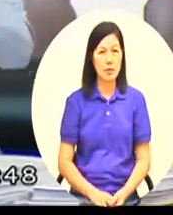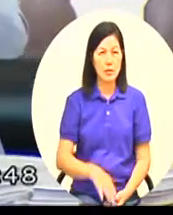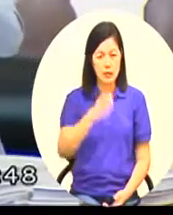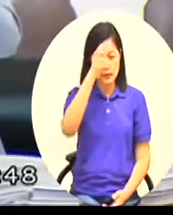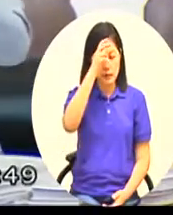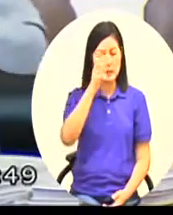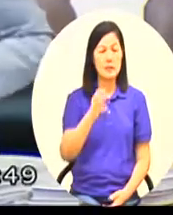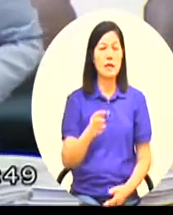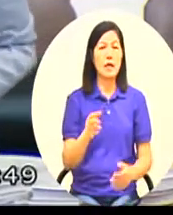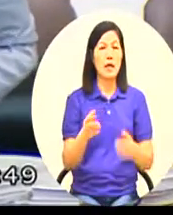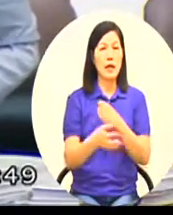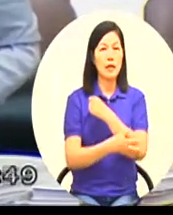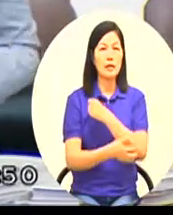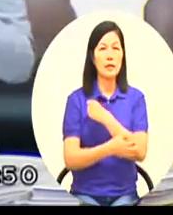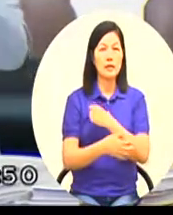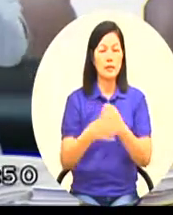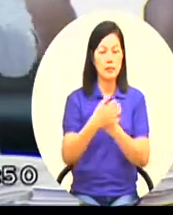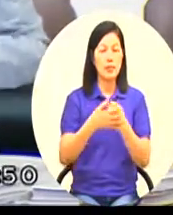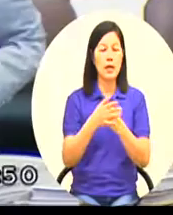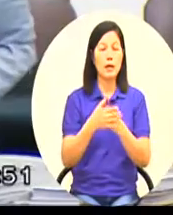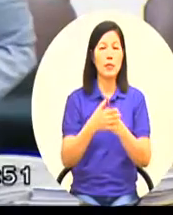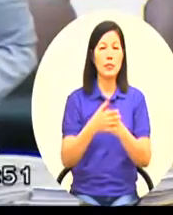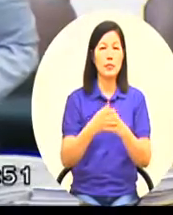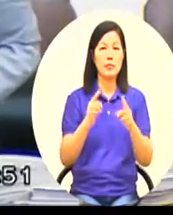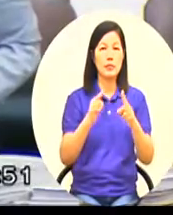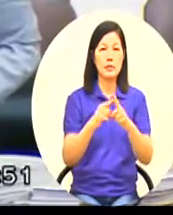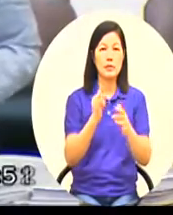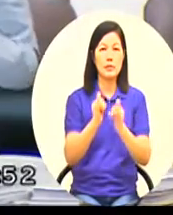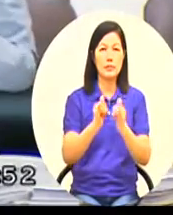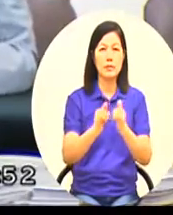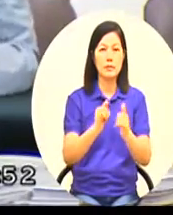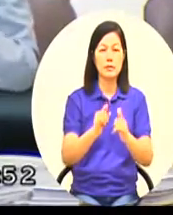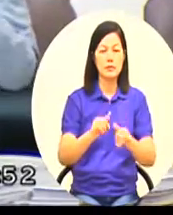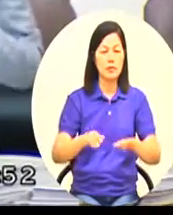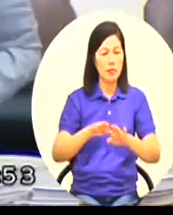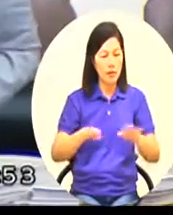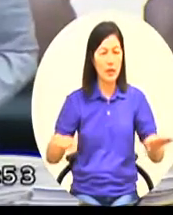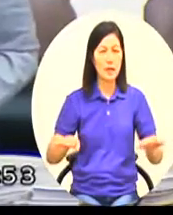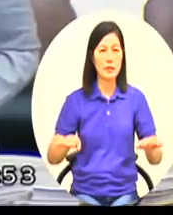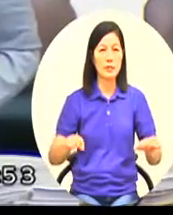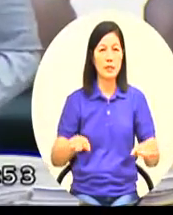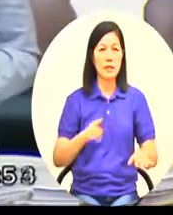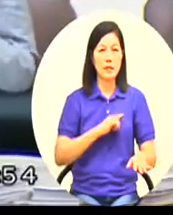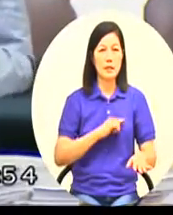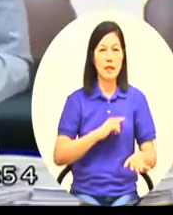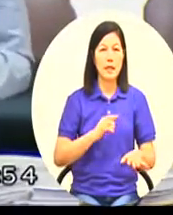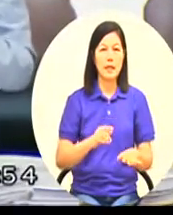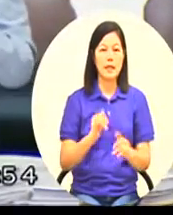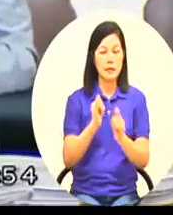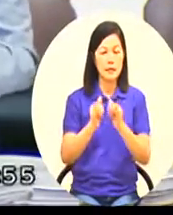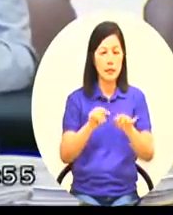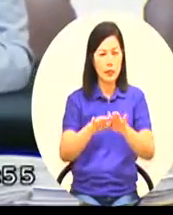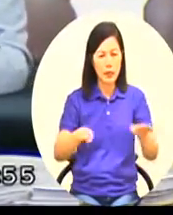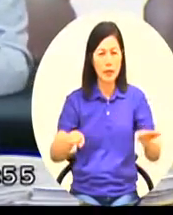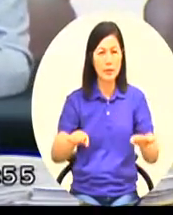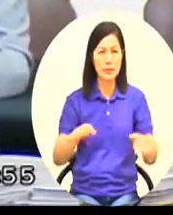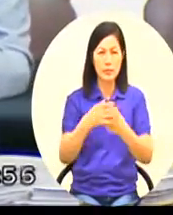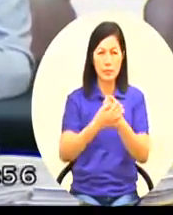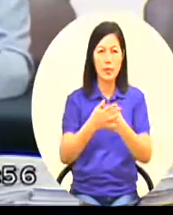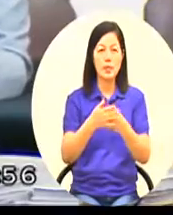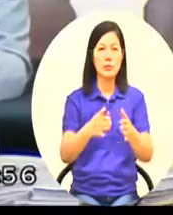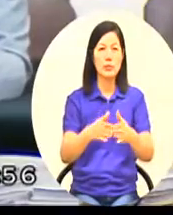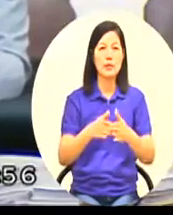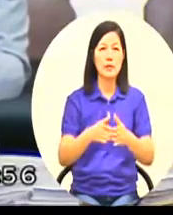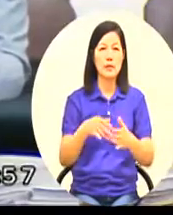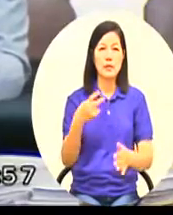了保护人民的安全，保护人民的身家，包括要维护治安等等之类，还有刚才局